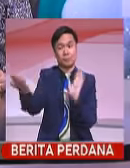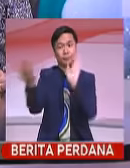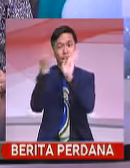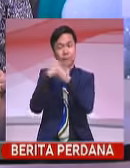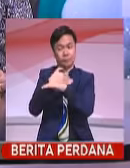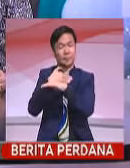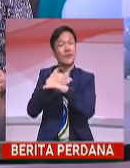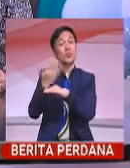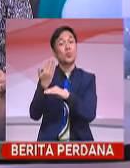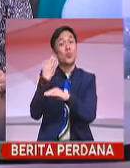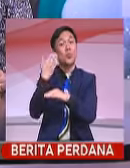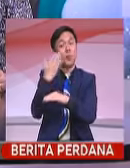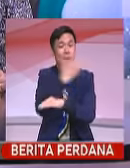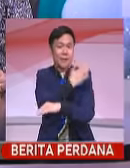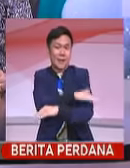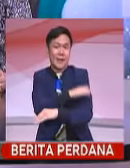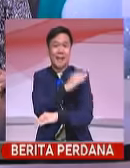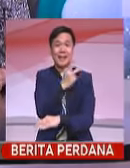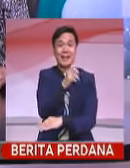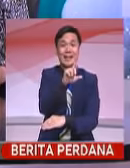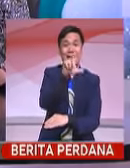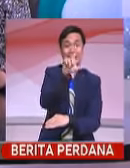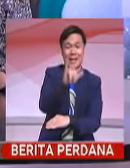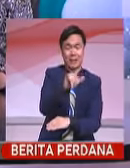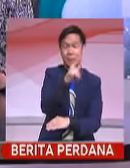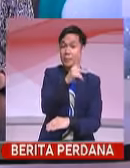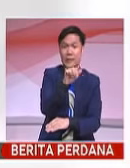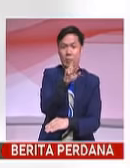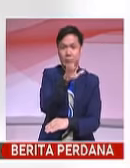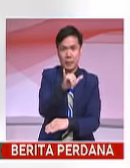menggantikan penyandang sebelumnya, Kerry Lozano.